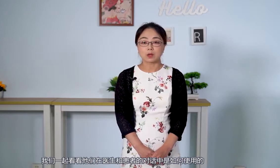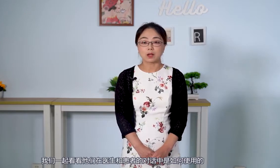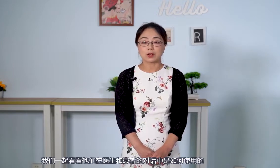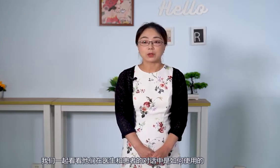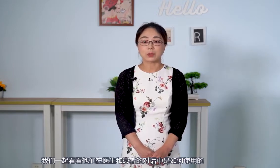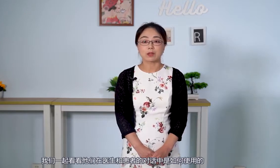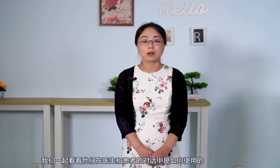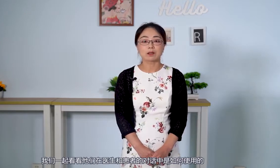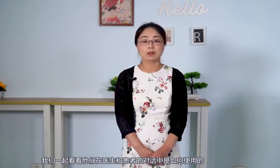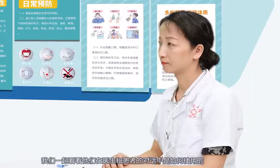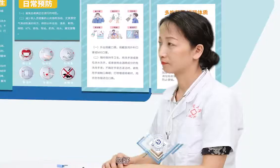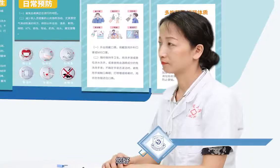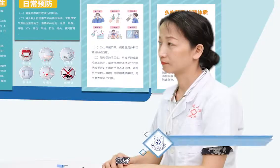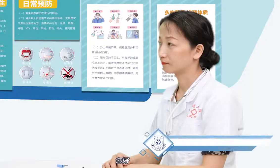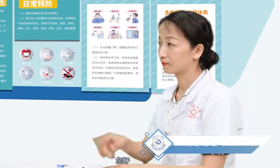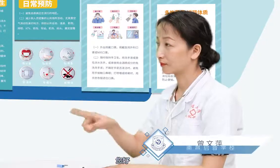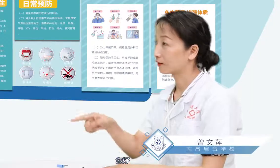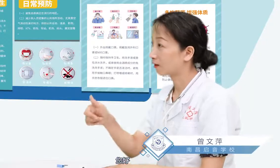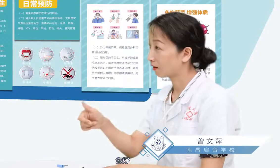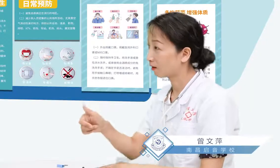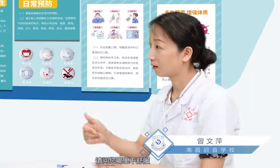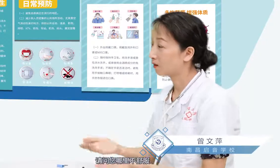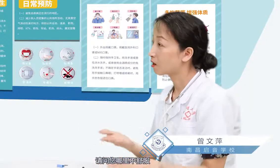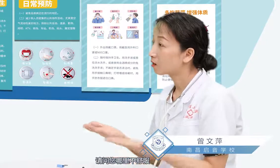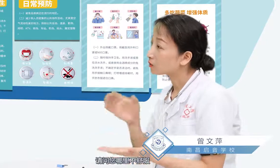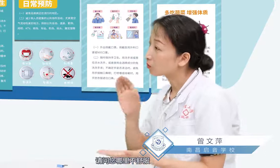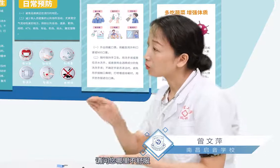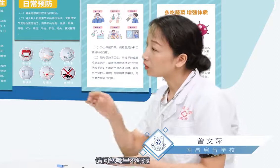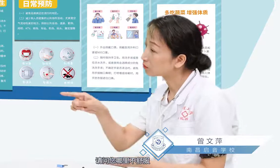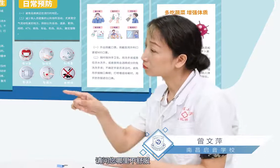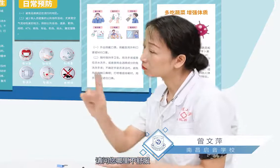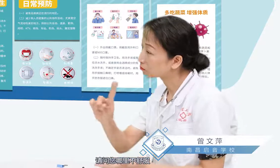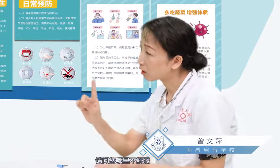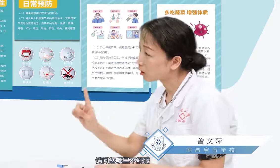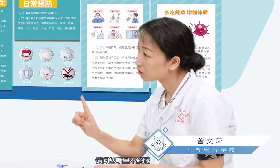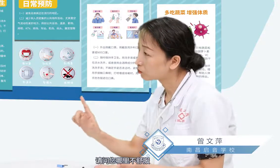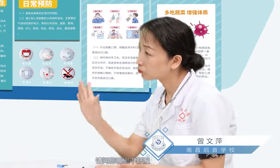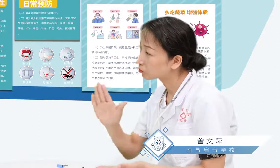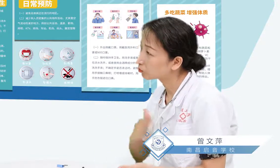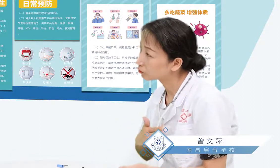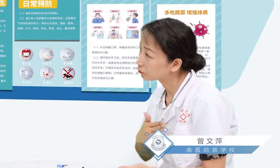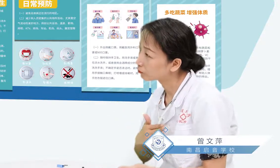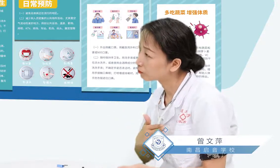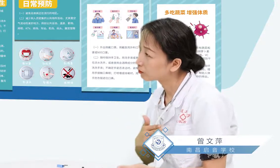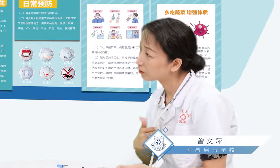是如何使用的。 您好，请问您哪里不舒服？